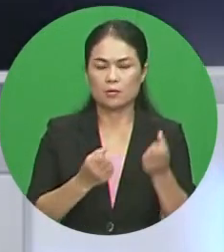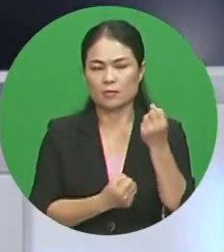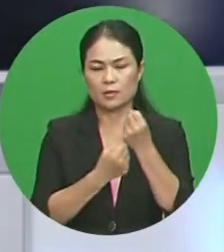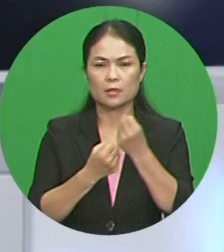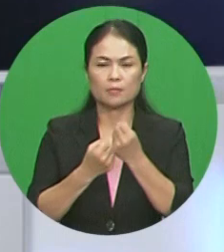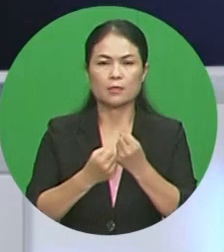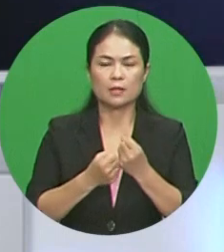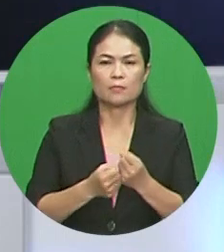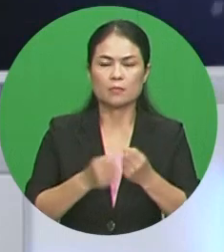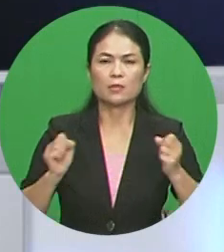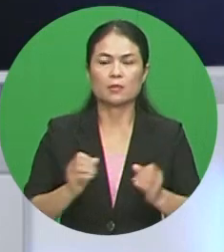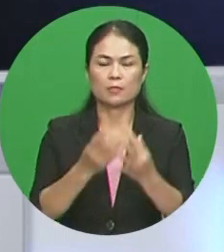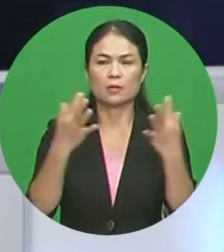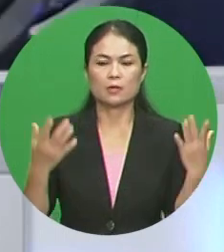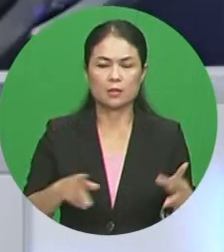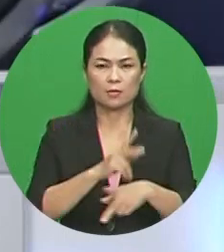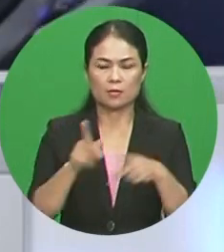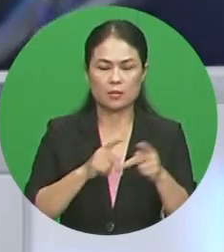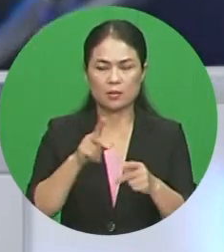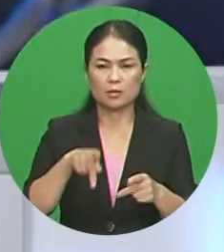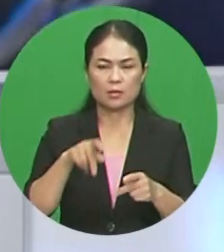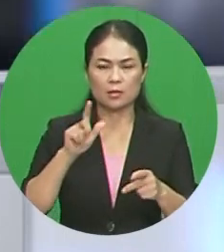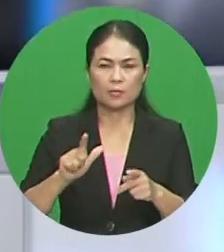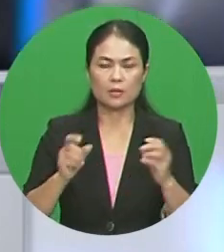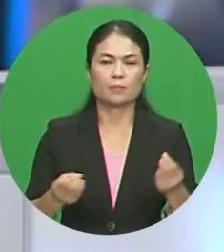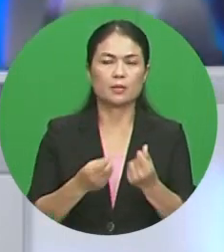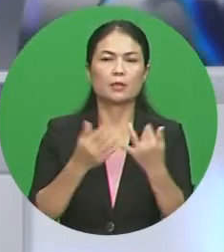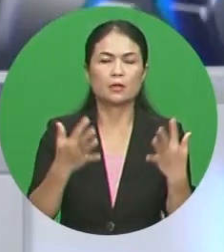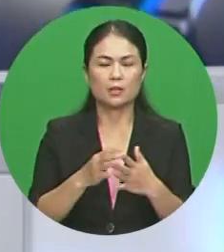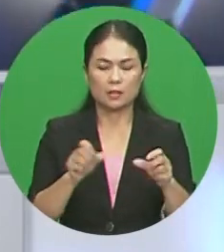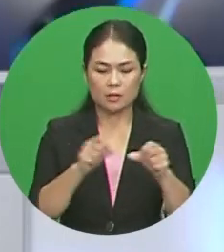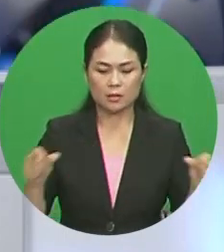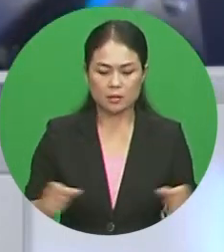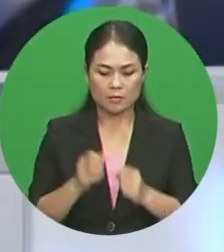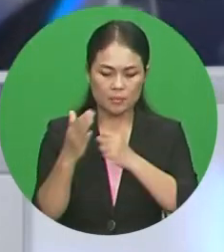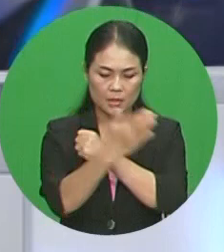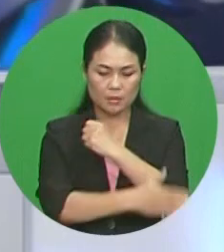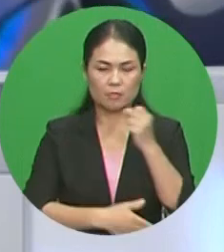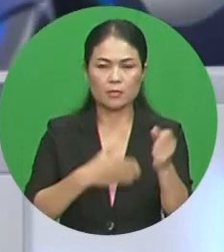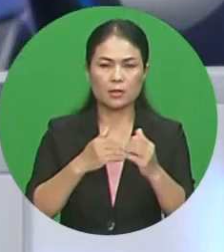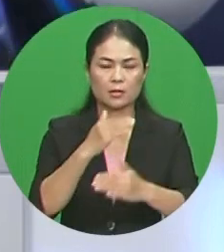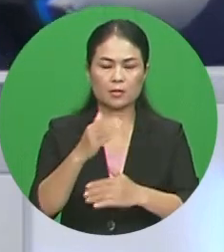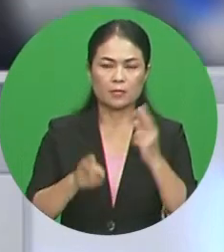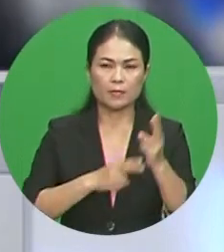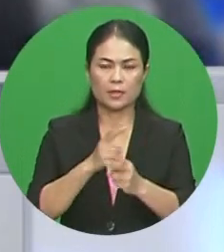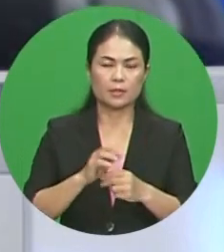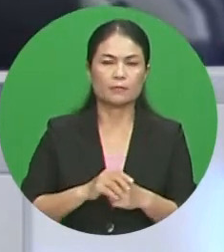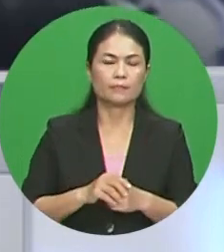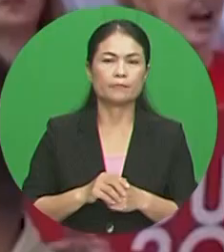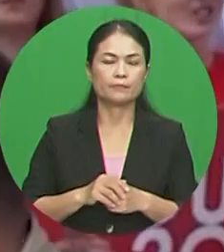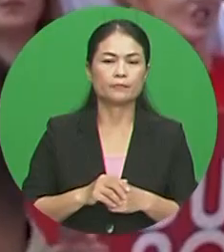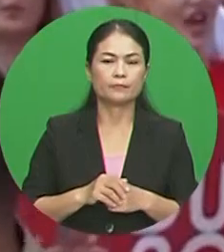យ៉ាងសម្បើមពីសំណាក់ប្រជាជនប៉ូឡូញជាច្រើនអ្នកនៅក្នុងតំបន់ជនបទដែលមានការអភិរក្សក៏ដោយនោះ